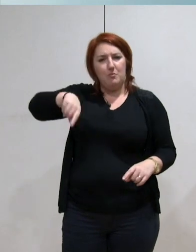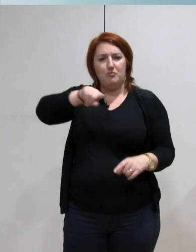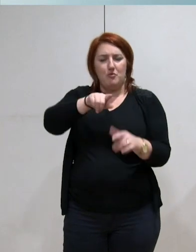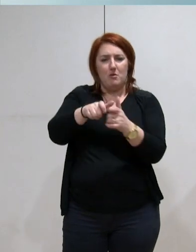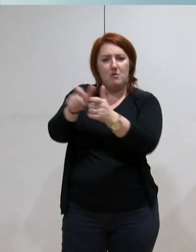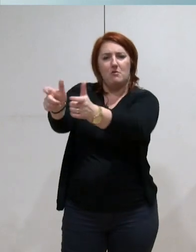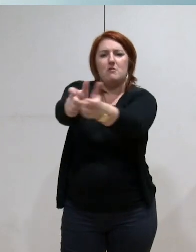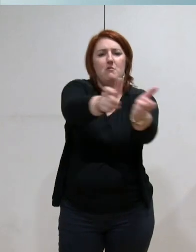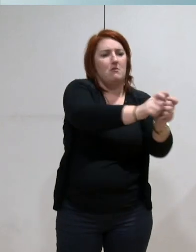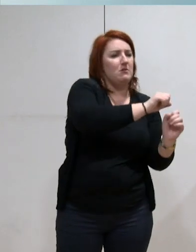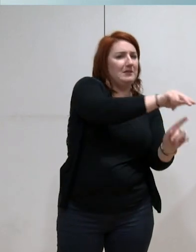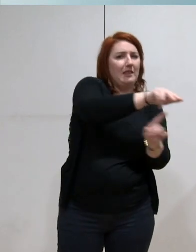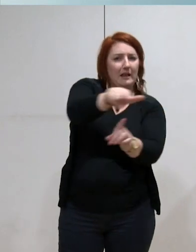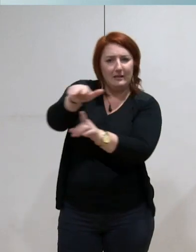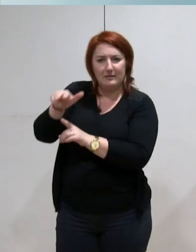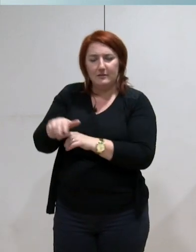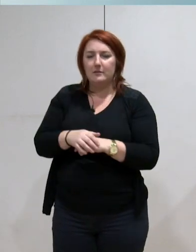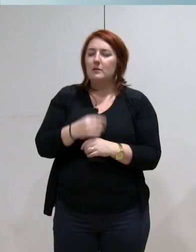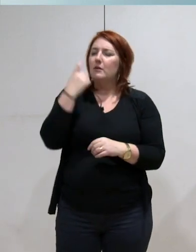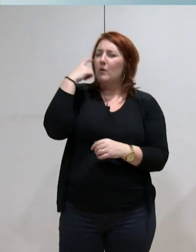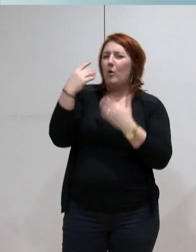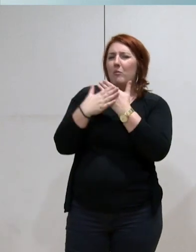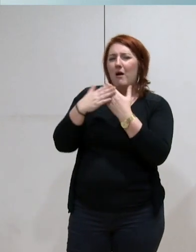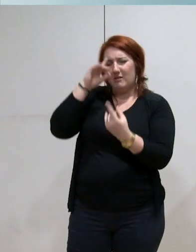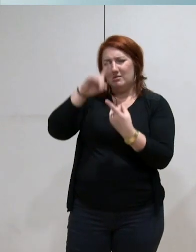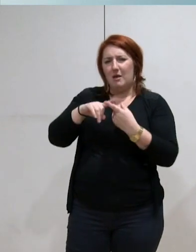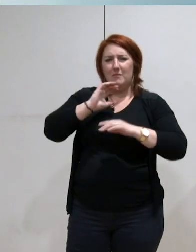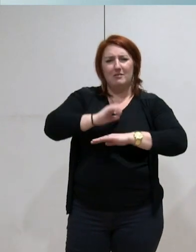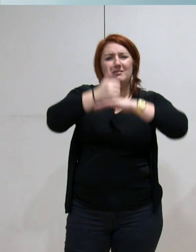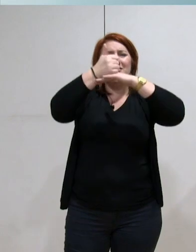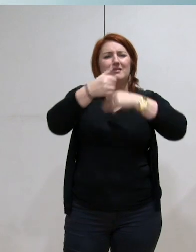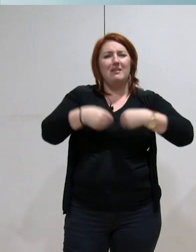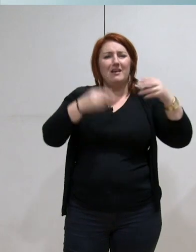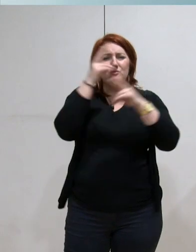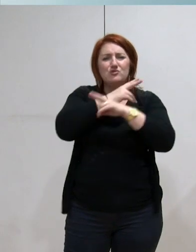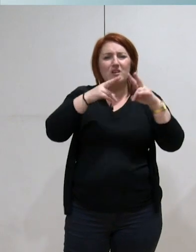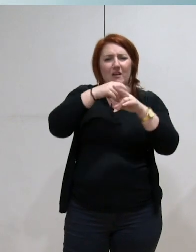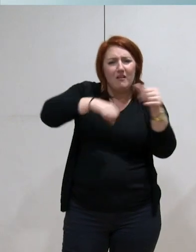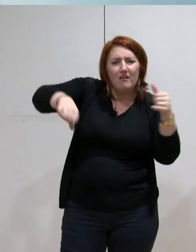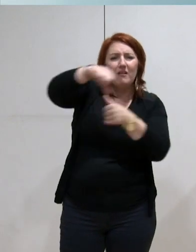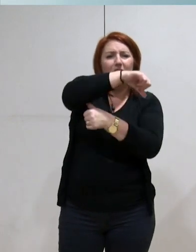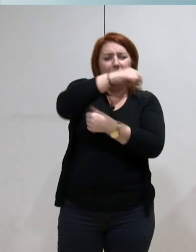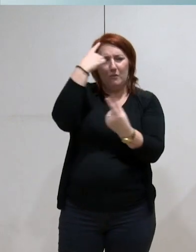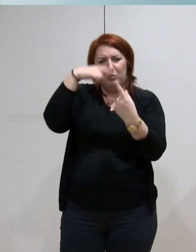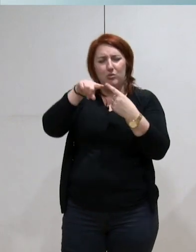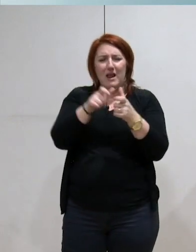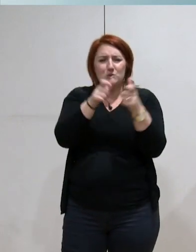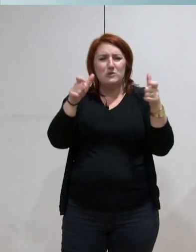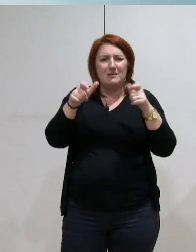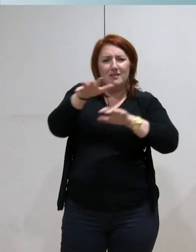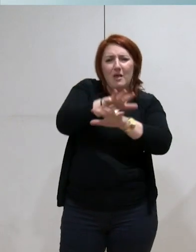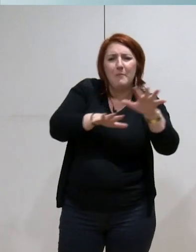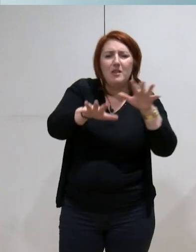permettrai de répondre sur la remarque notamment du changement de direction générale sur les sociétés d'aménagement qui nous